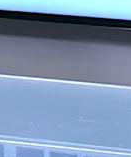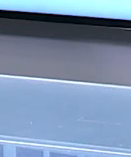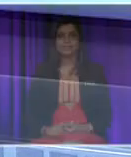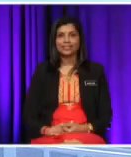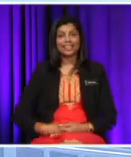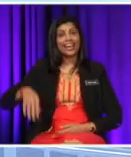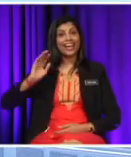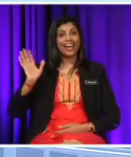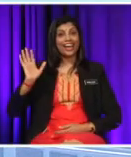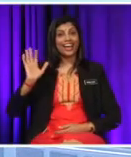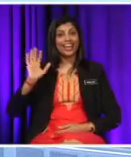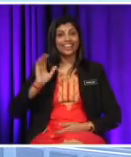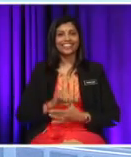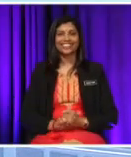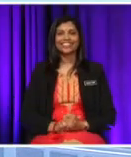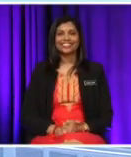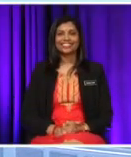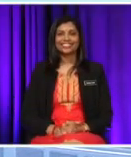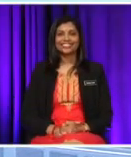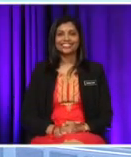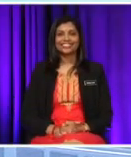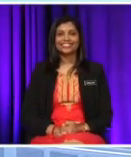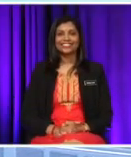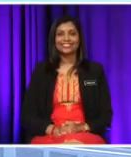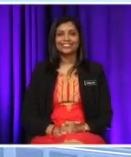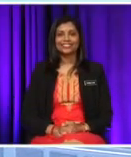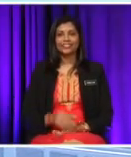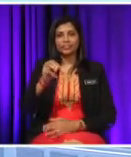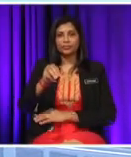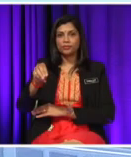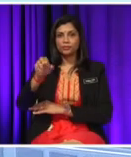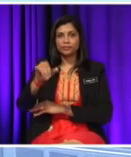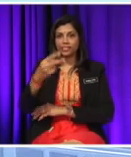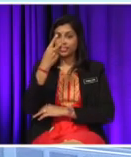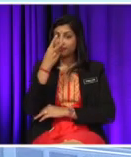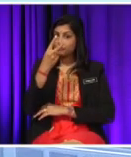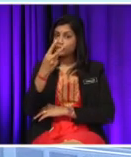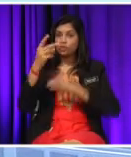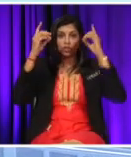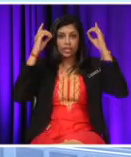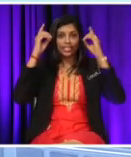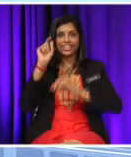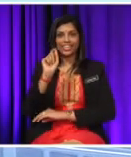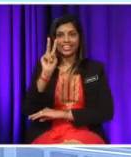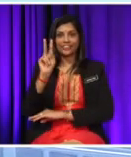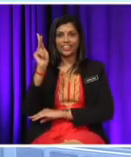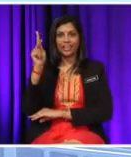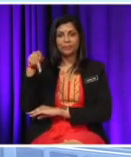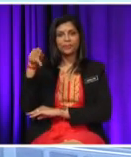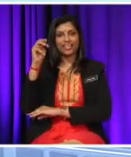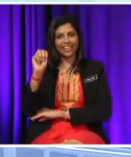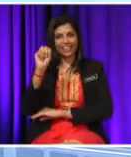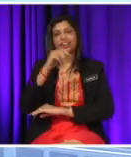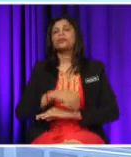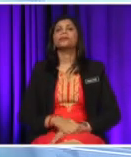Hai assalamualaikum murid-murid yang sedang menonton di Net TV untuk slot kita pada hari